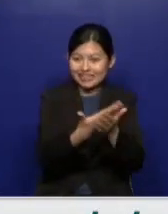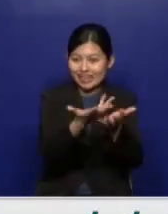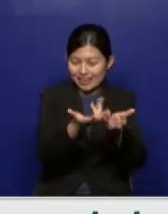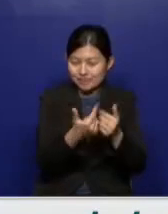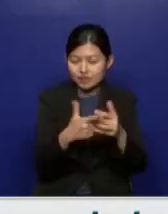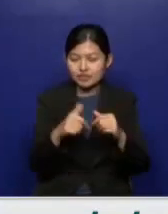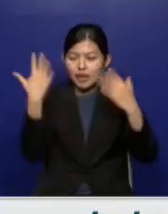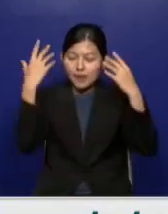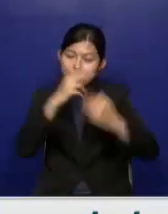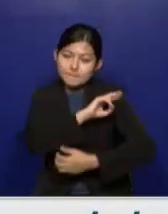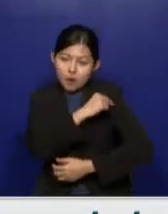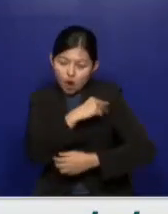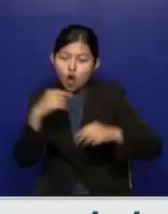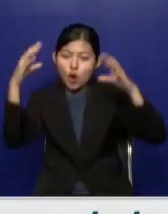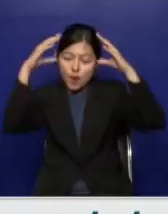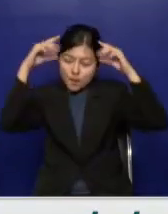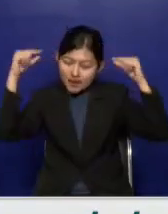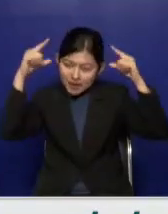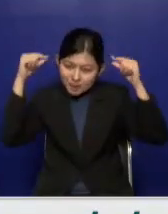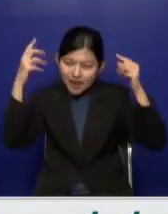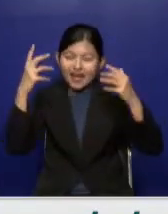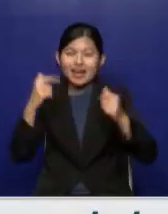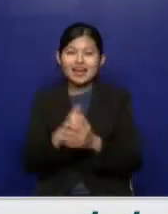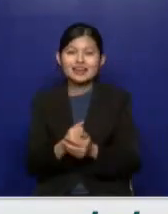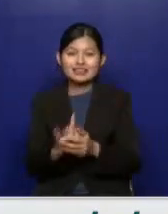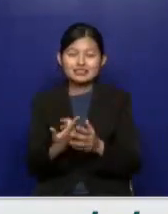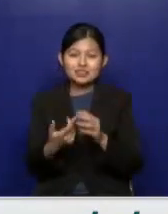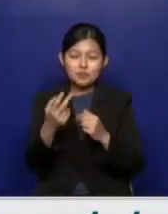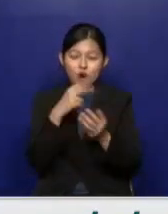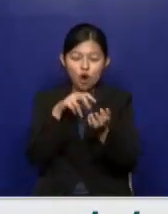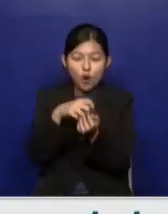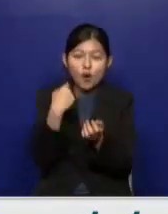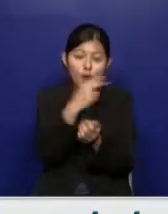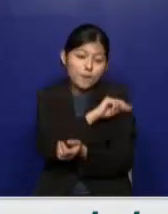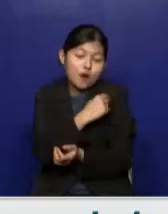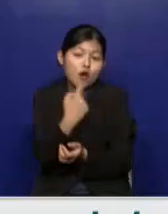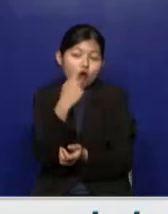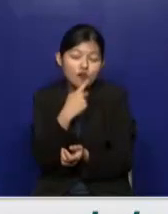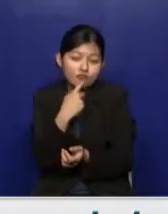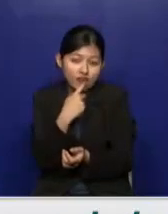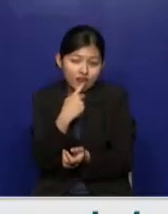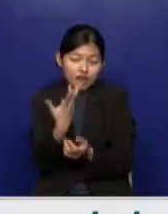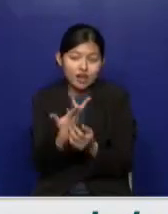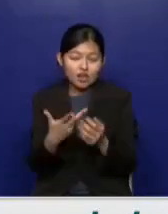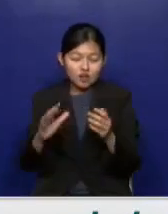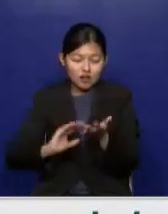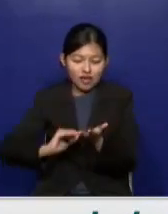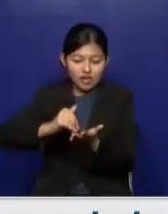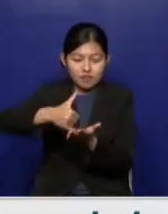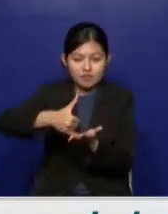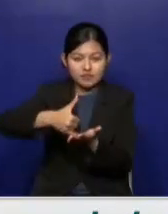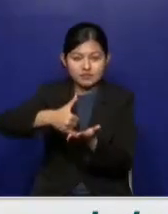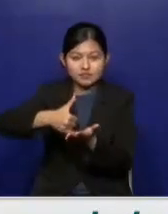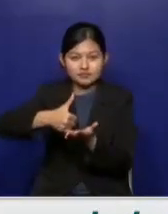ลเทคนิคการแพทย์เภสัชกรทันตแพทย์กายภาพบำบัดนะครับแล้วก็รังสีเท